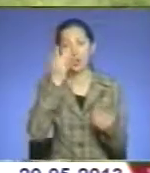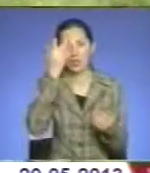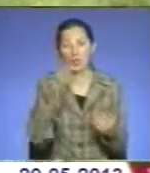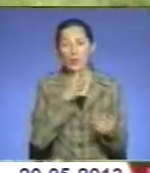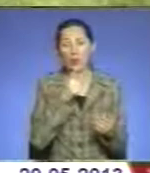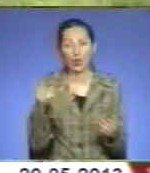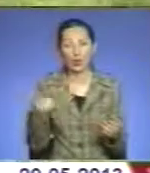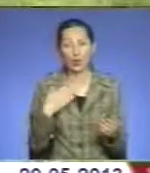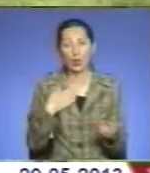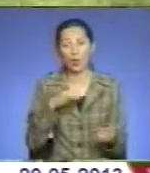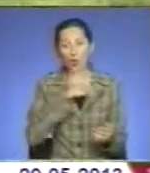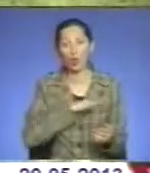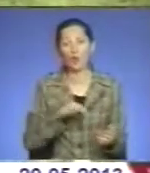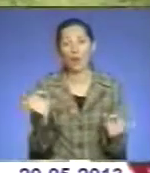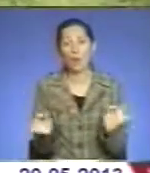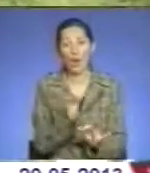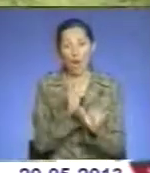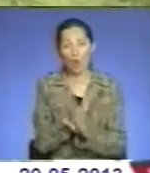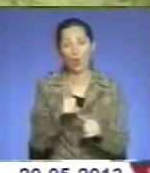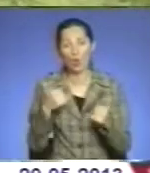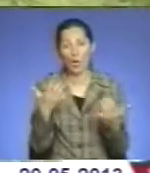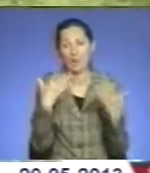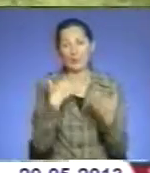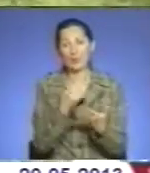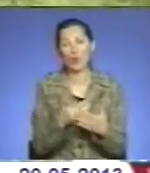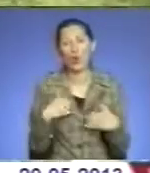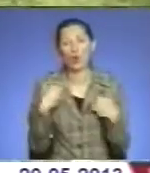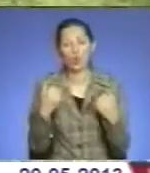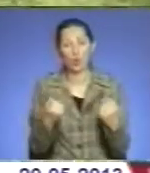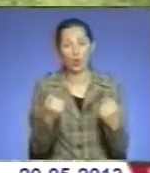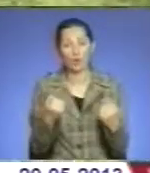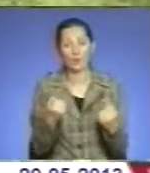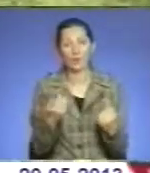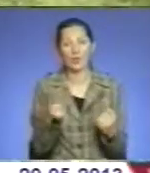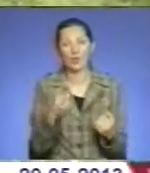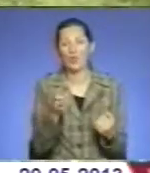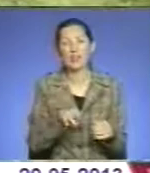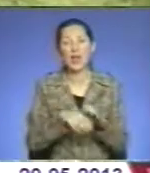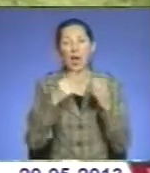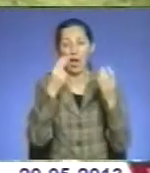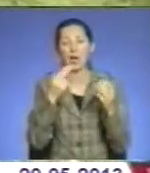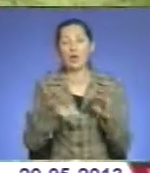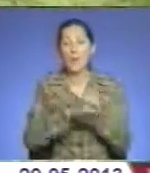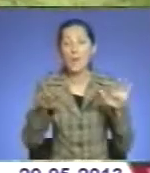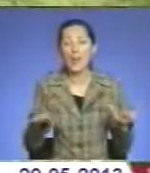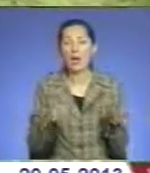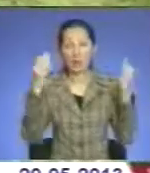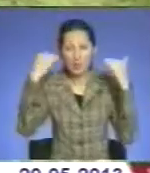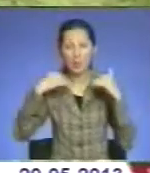природний ресурс для свого оздоровлення. Якщо ви не занурюєтесь, не ковтайте цієї води, не